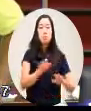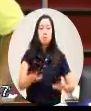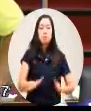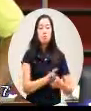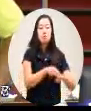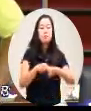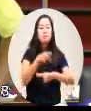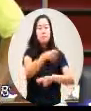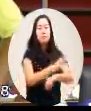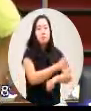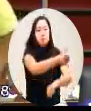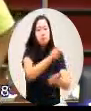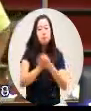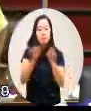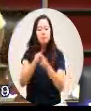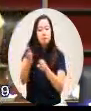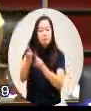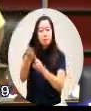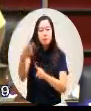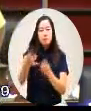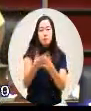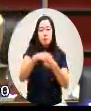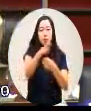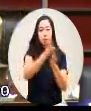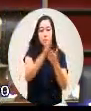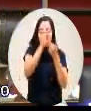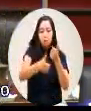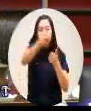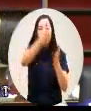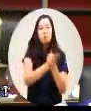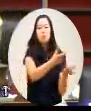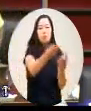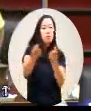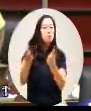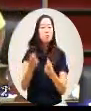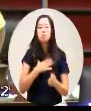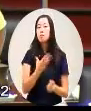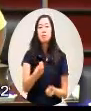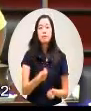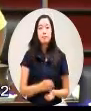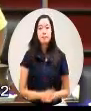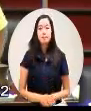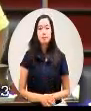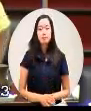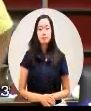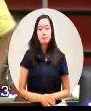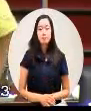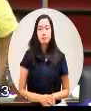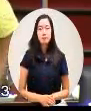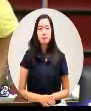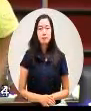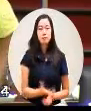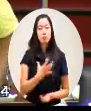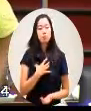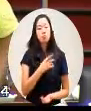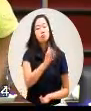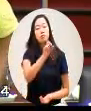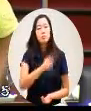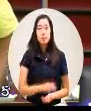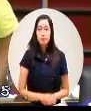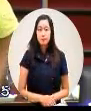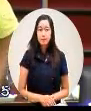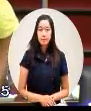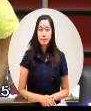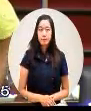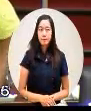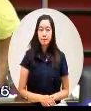明哲、赵文瑞，包括李九，都一样啦，我们不怕他啦。 我怕了，你说我不怕。 你怕是你怕，